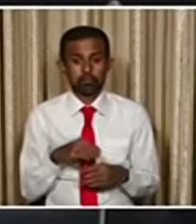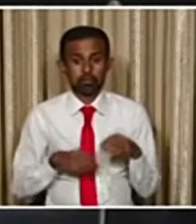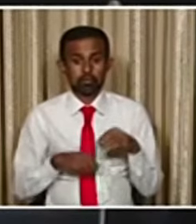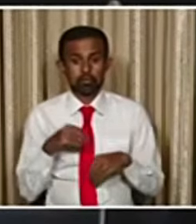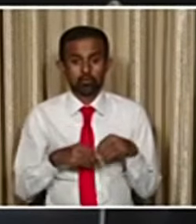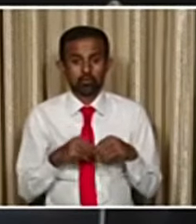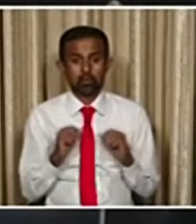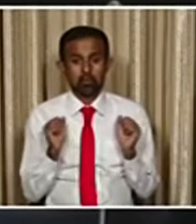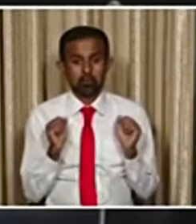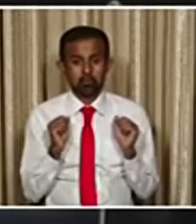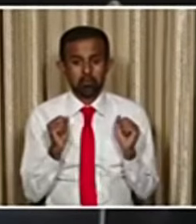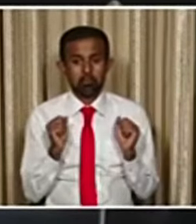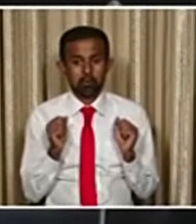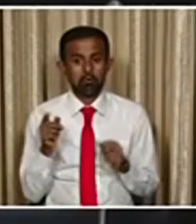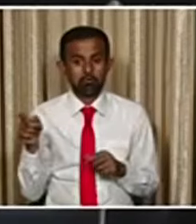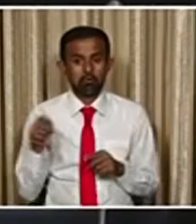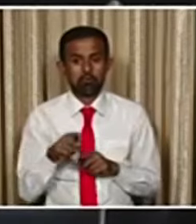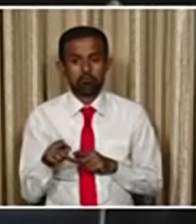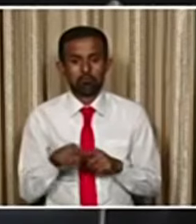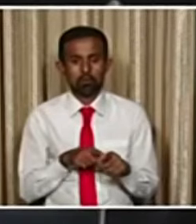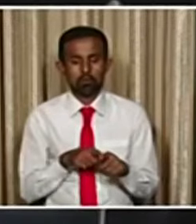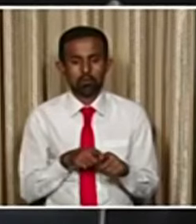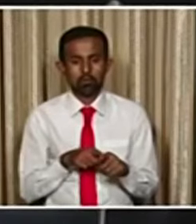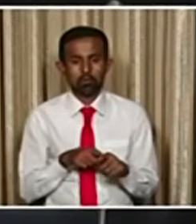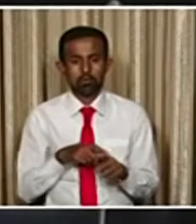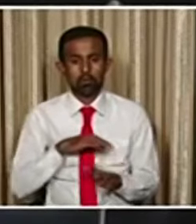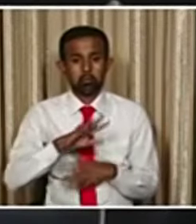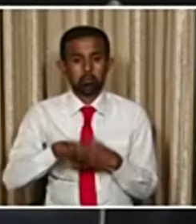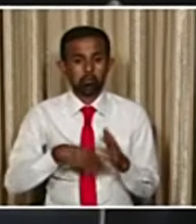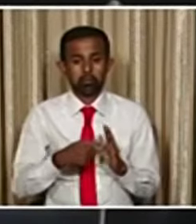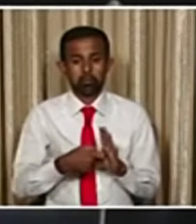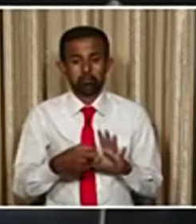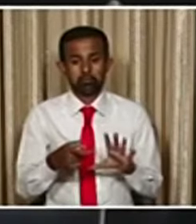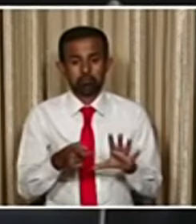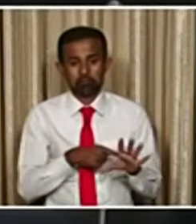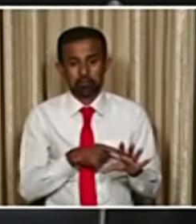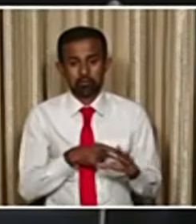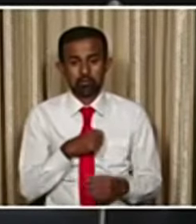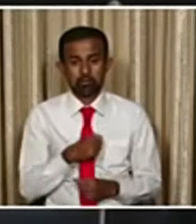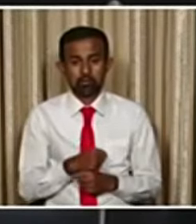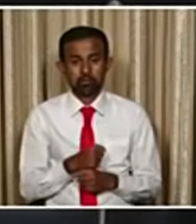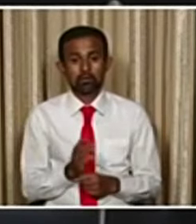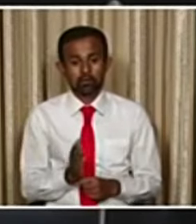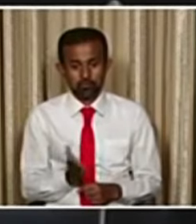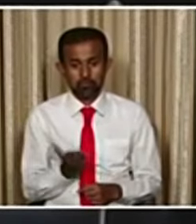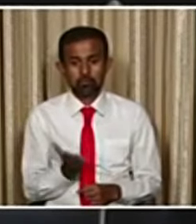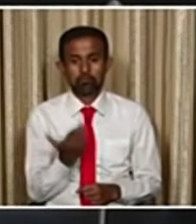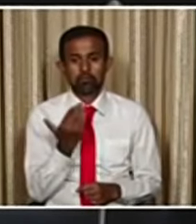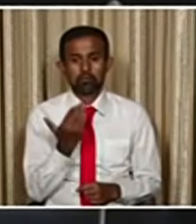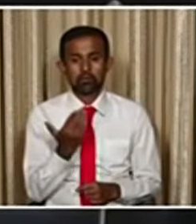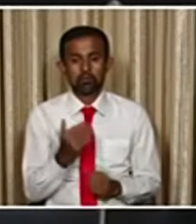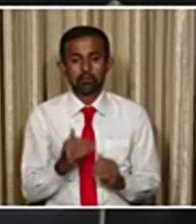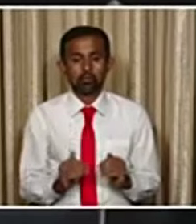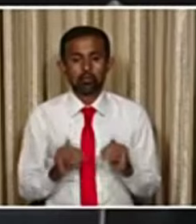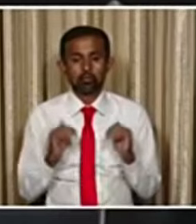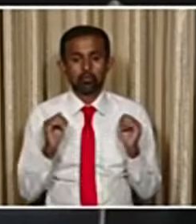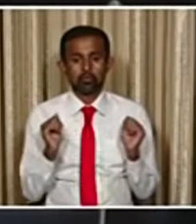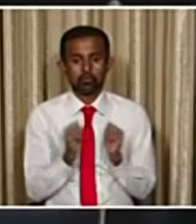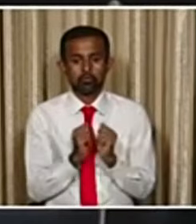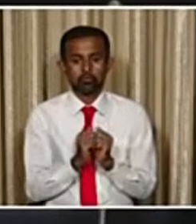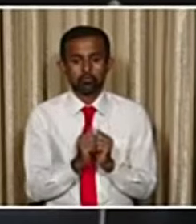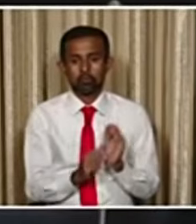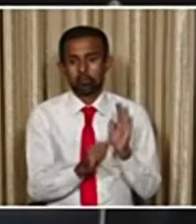ಚಂದಟ ಭಯ ಹಿಂದ ಮೇ ವ್ಯಾಕುಳತ್ಯ ಕತಿಕರ್ಲ ರಜೆ ಮಿಸಿ ಮೇ ಗಿನಿಯನ ಸಂವರ್ಧನ